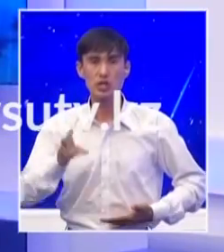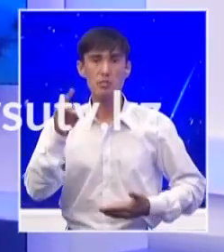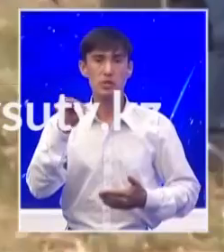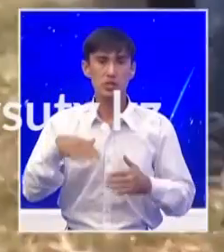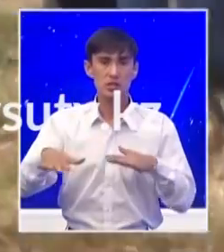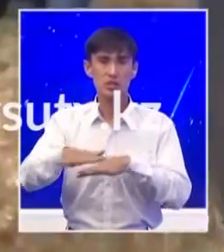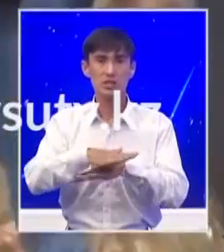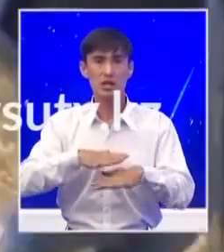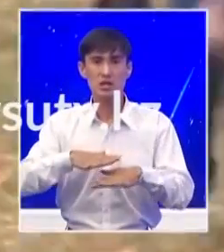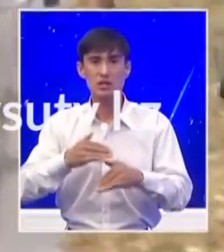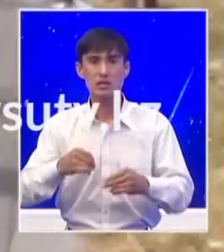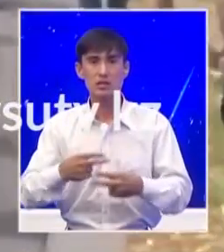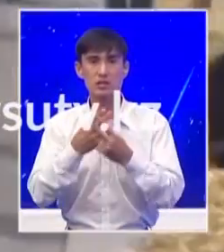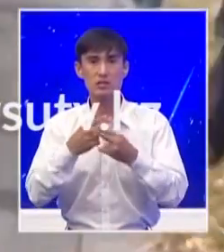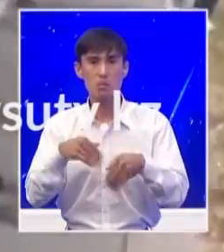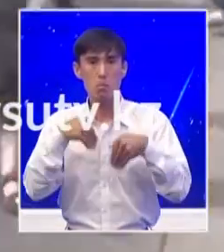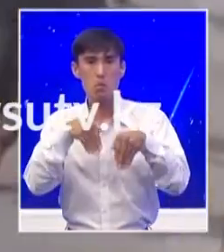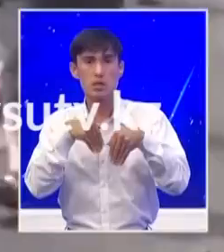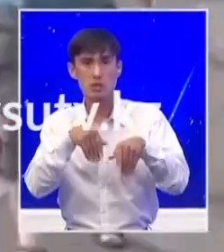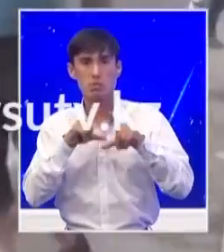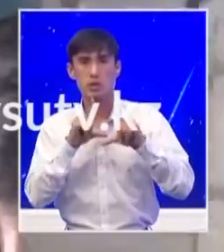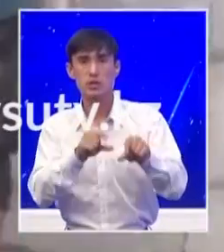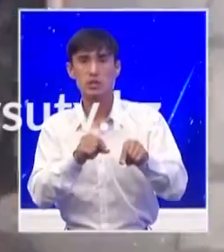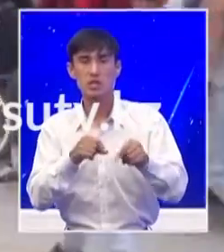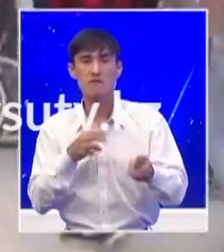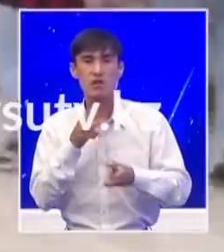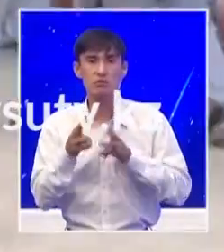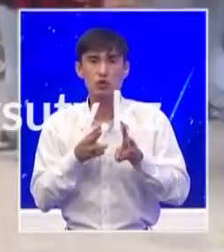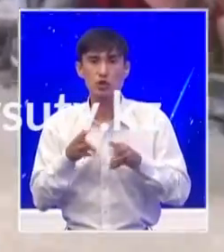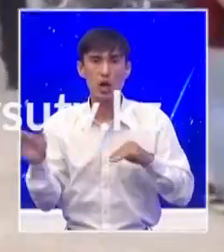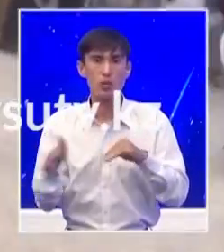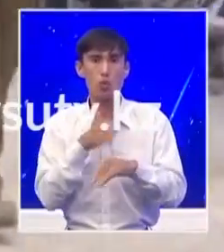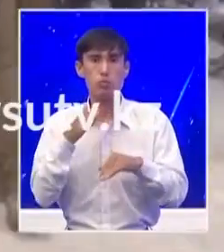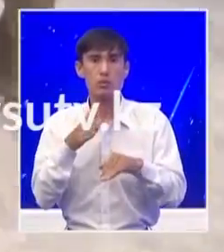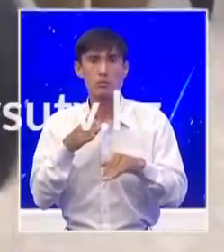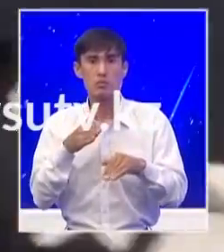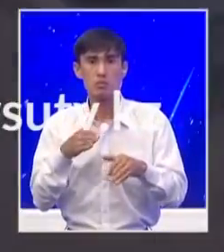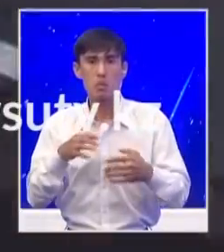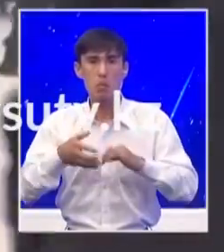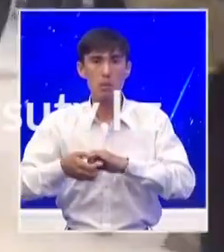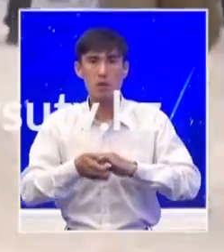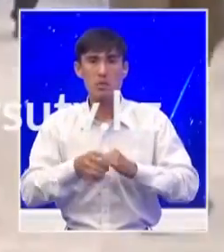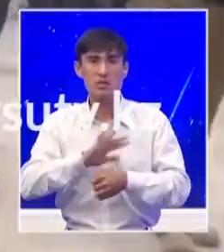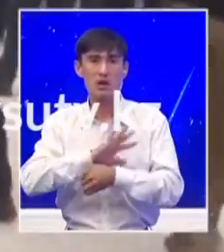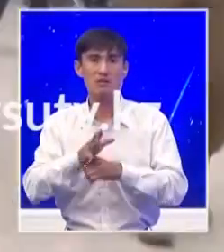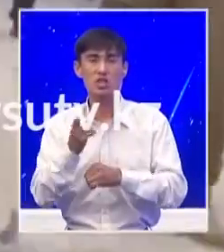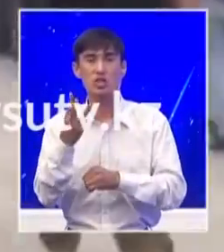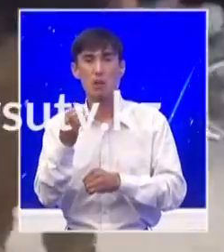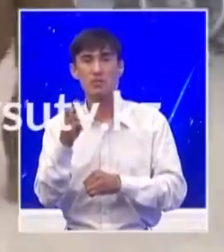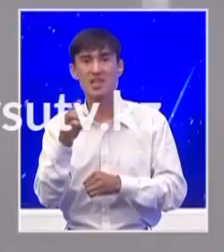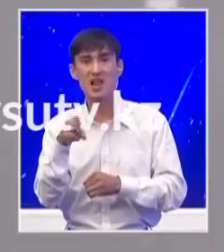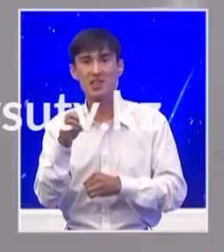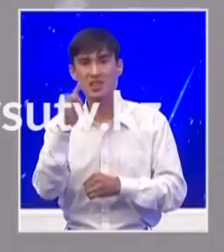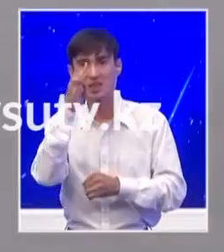прошли маршем по центру города, выражая свое возмущение одобренными правительством мерами по борьбе с коронавирусом штамма Дельта. В